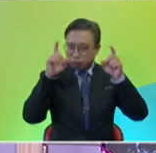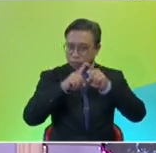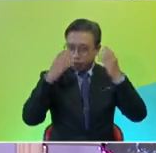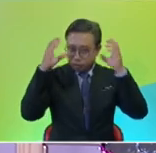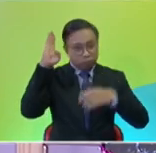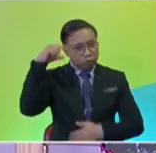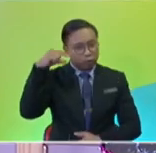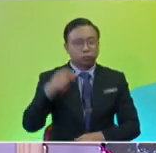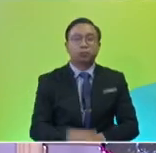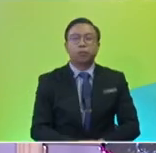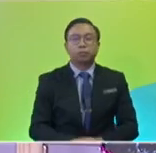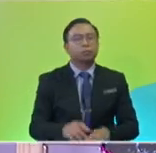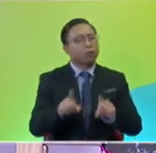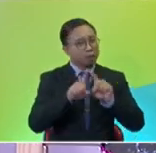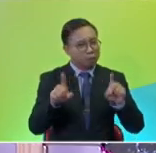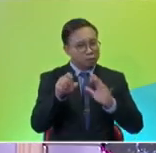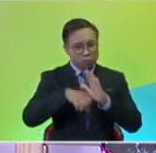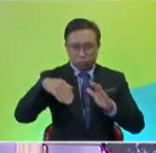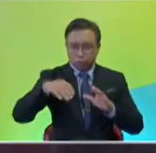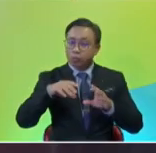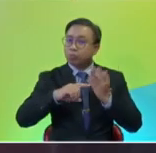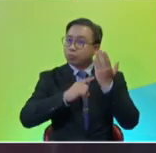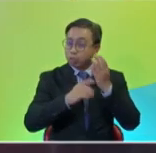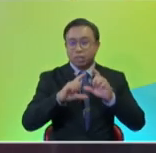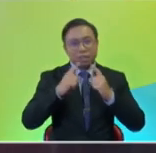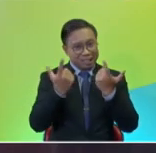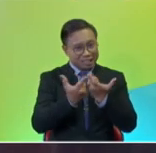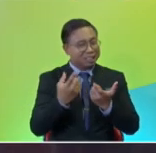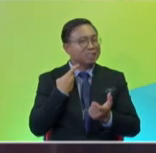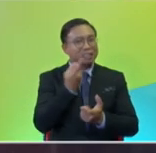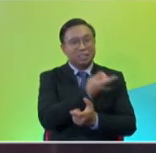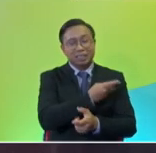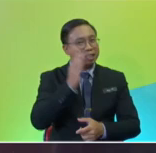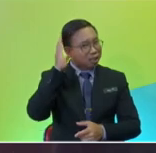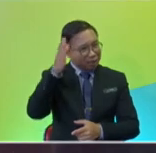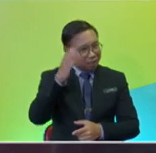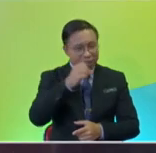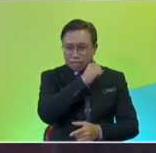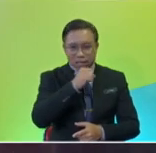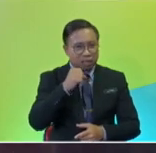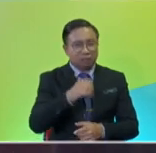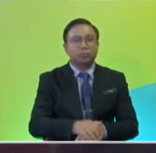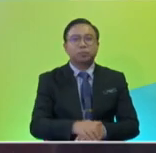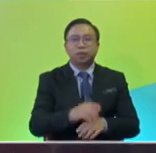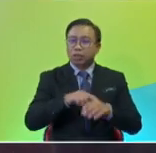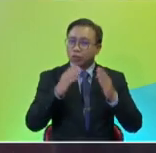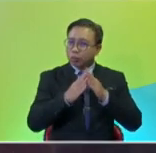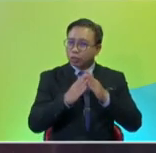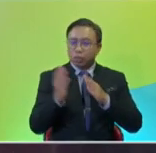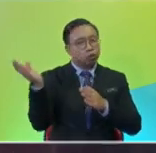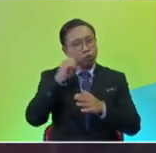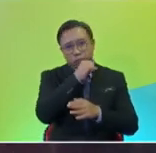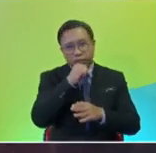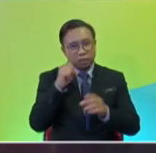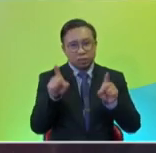Bukhari. Baiklah, tetapi sebelum kita nak mulakan kelas Cikgu, kita akan nyanyikan. Ya, betul. Ya, jadi kepada mereka yang ada di rumah pun nyanyilah